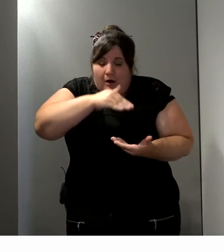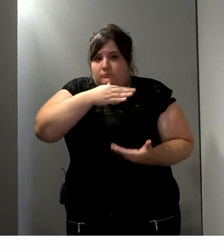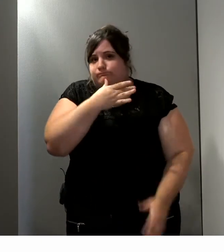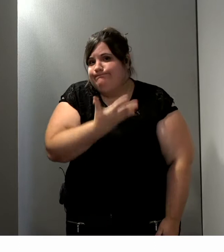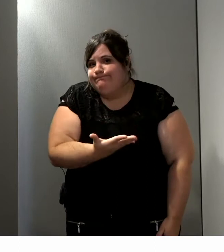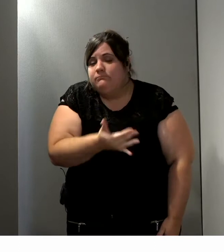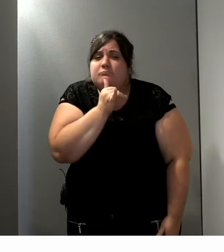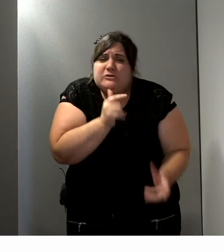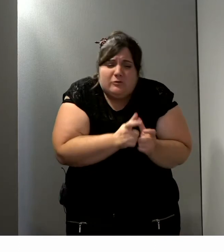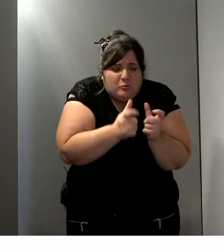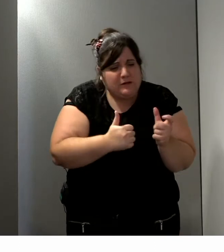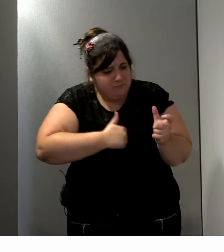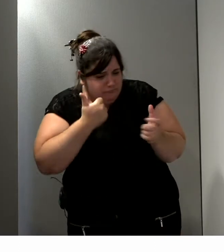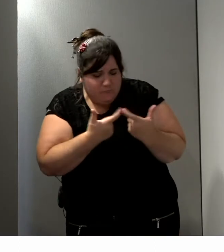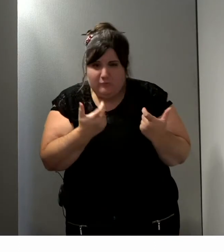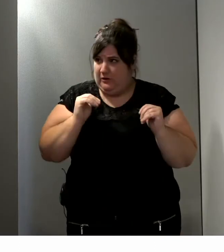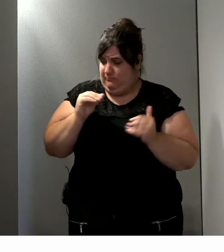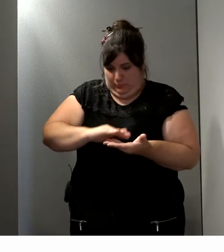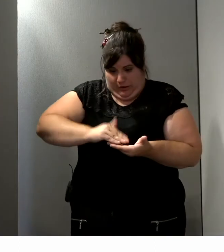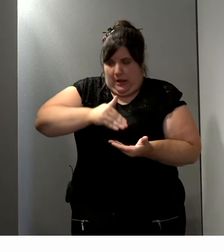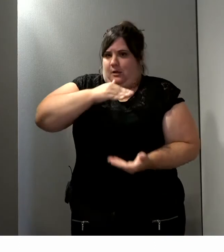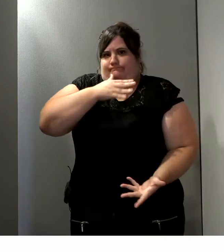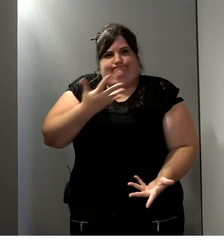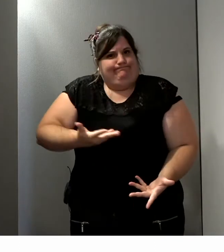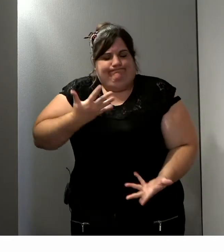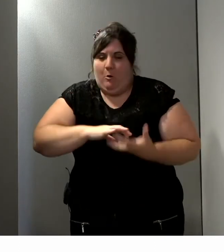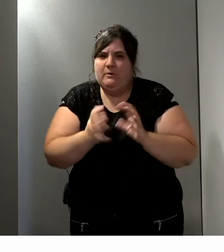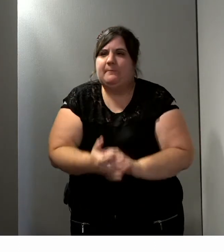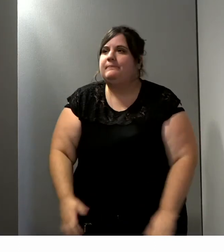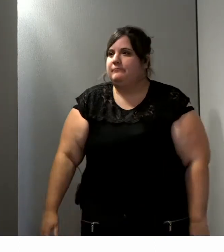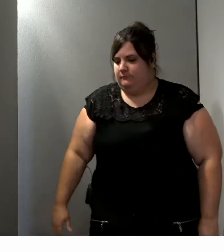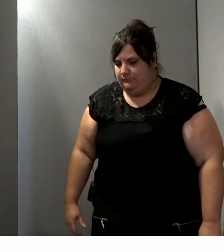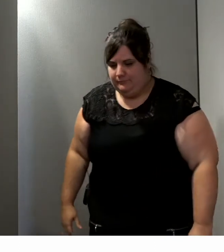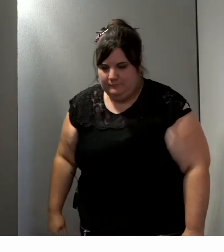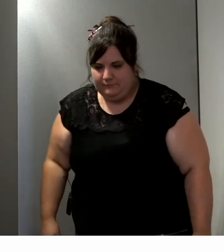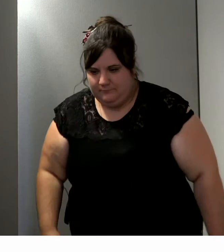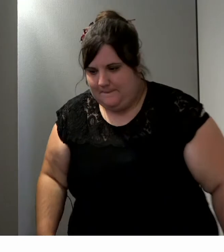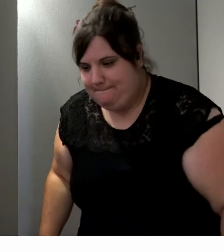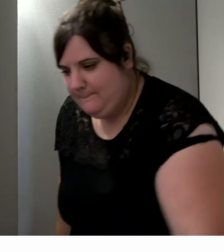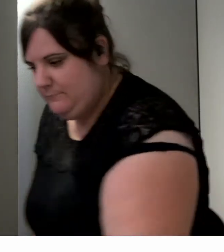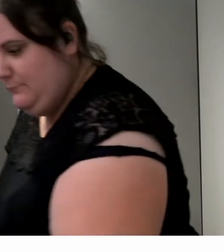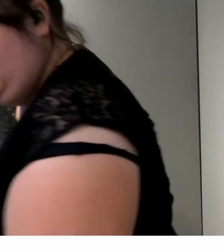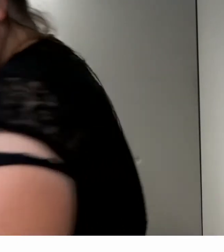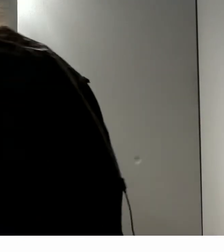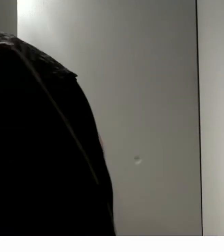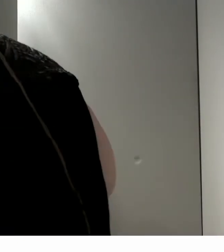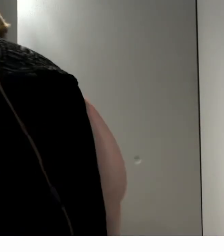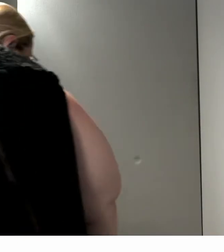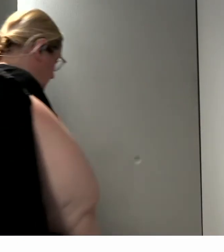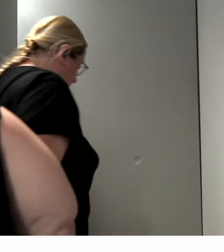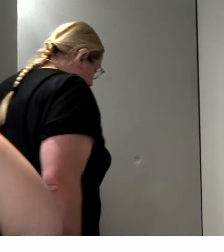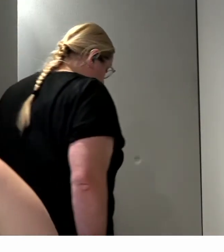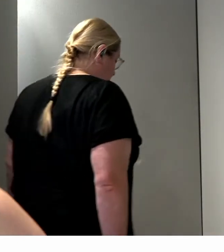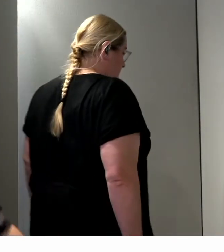même une petite activité individuelle, c'est quand même compliqué. C'est bon. Est-ce qu'on pourrait avoir un petit témoignage peut-être d'un entrepreneur sur le sujet ?